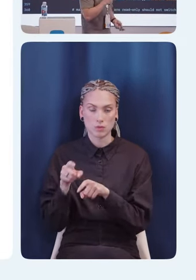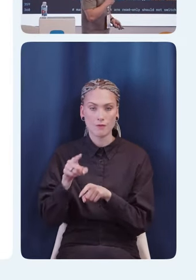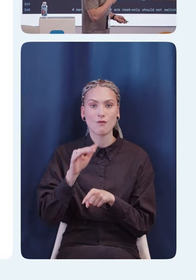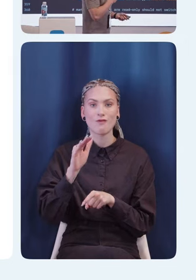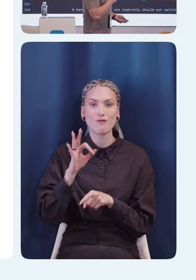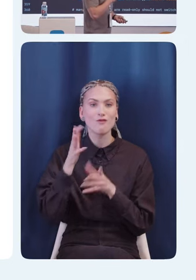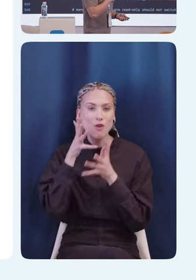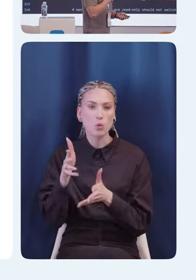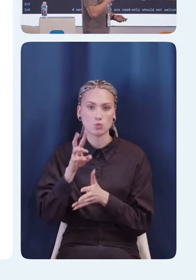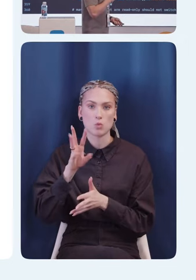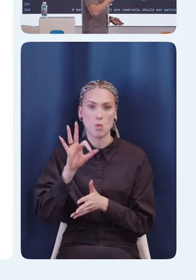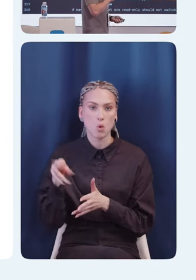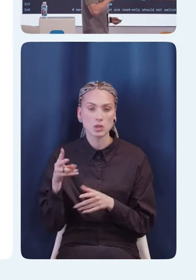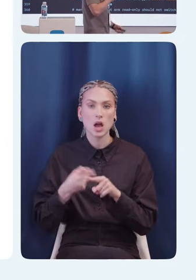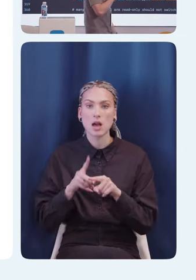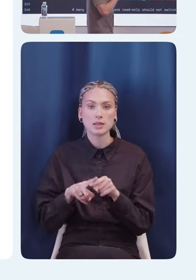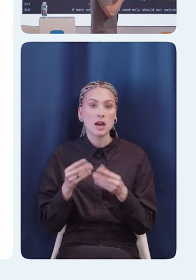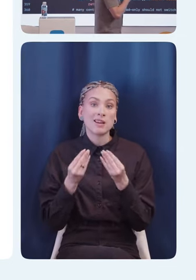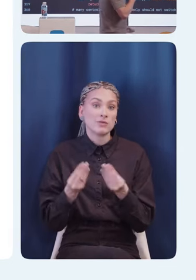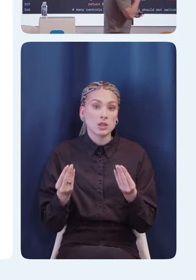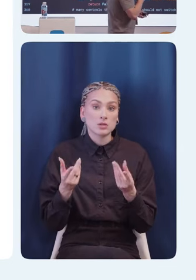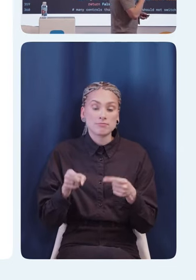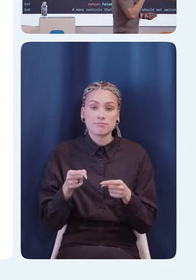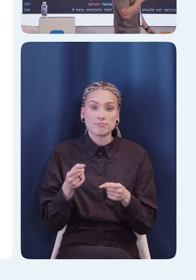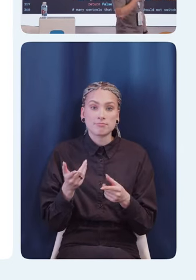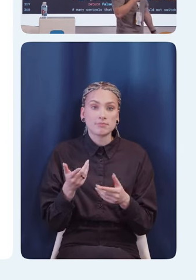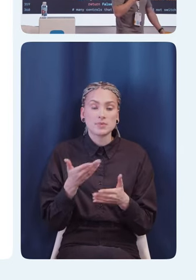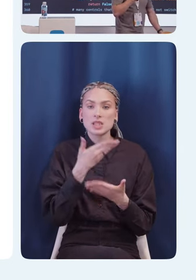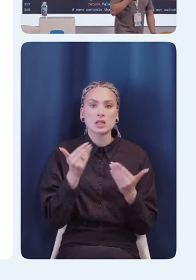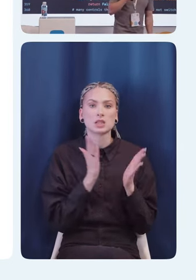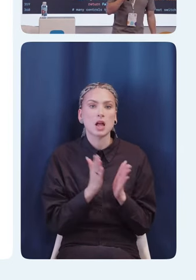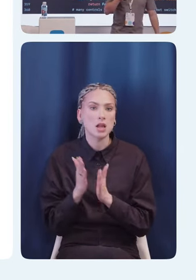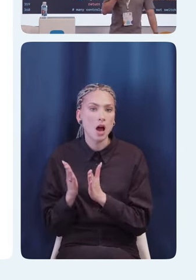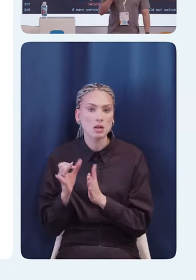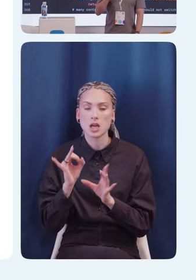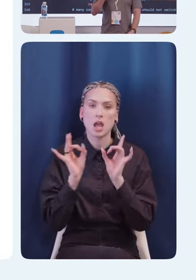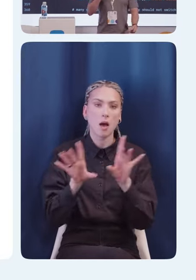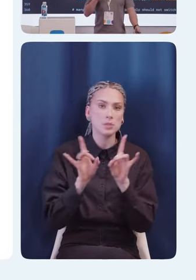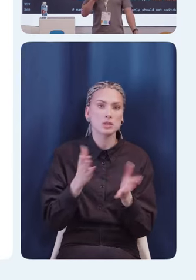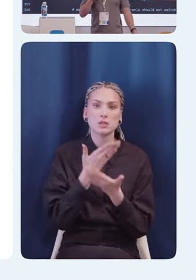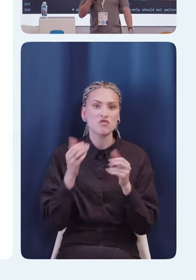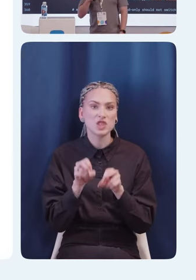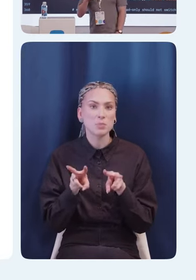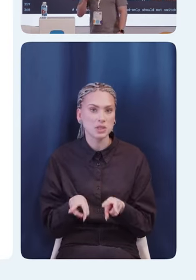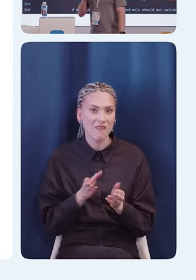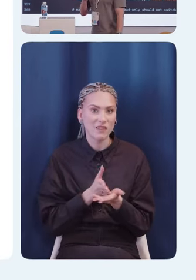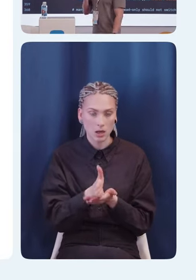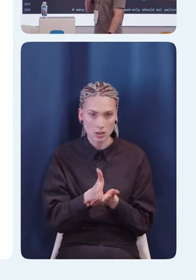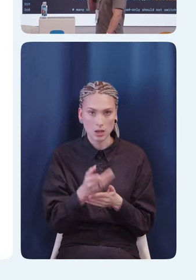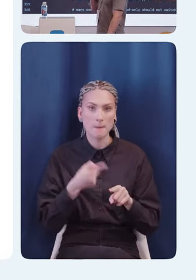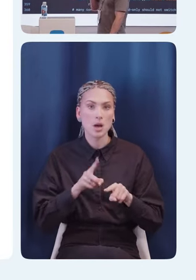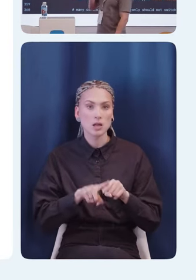К сожалению, это вещь, которая никак не стандартизирована и не описана в спецификациях.